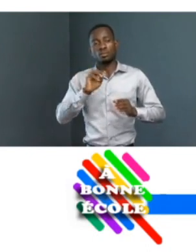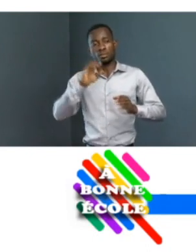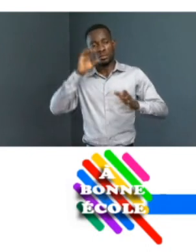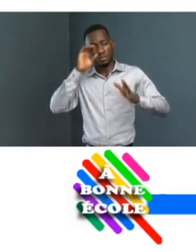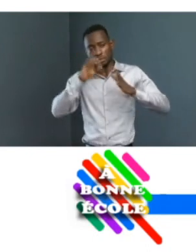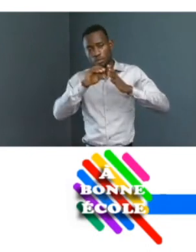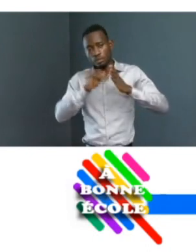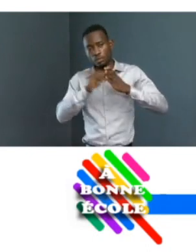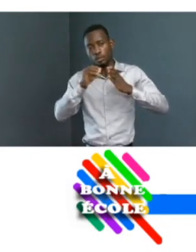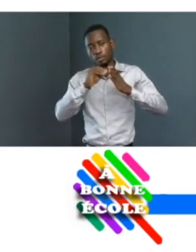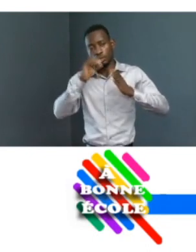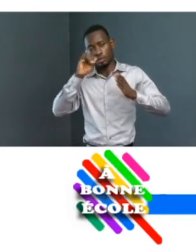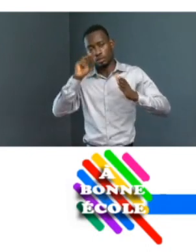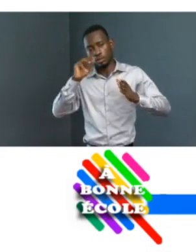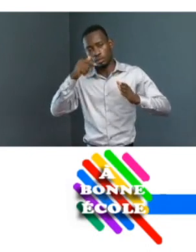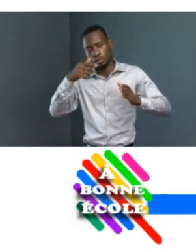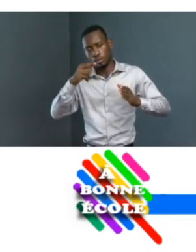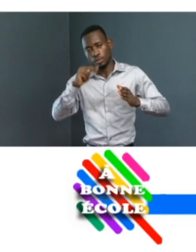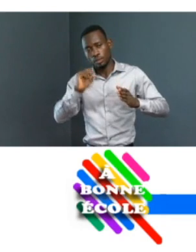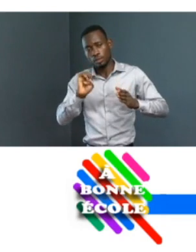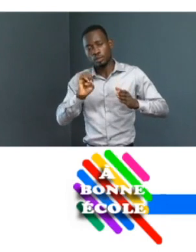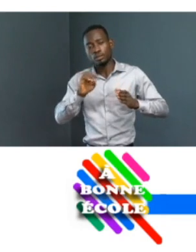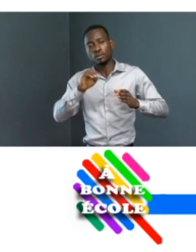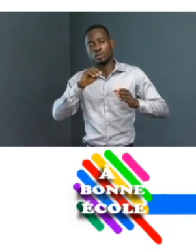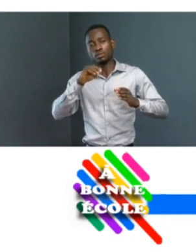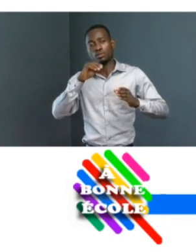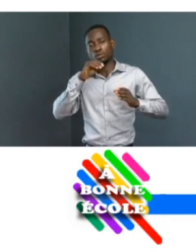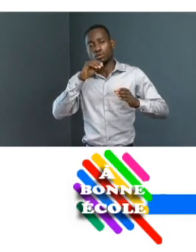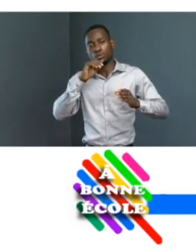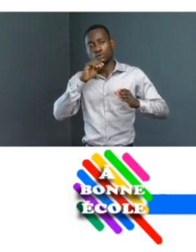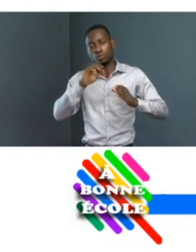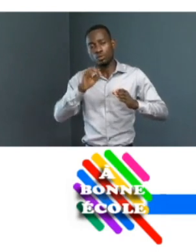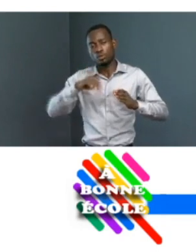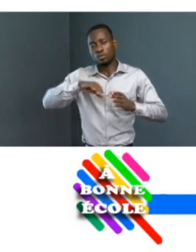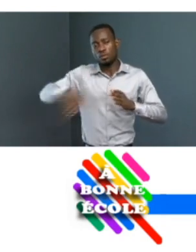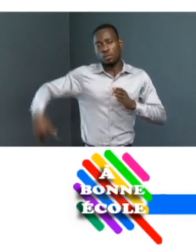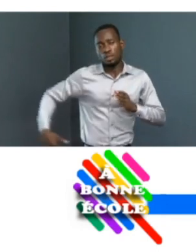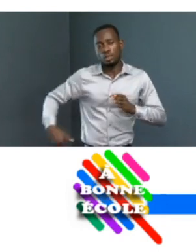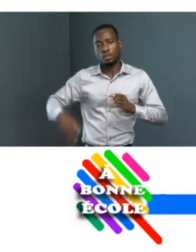objets observés se trouve en arrière de la rétine.